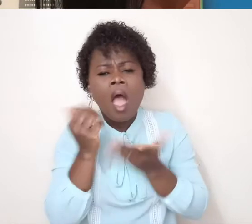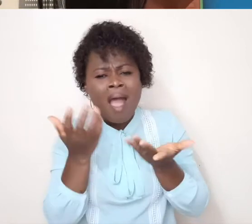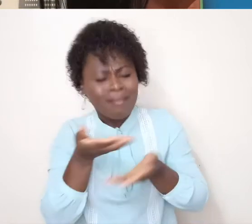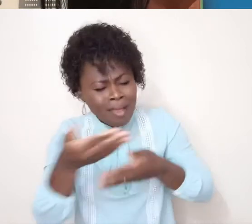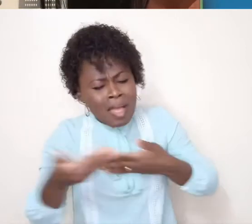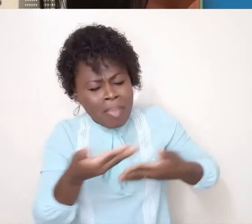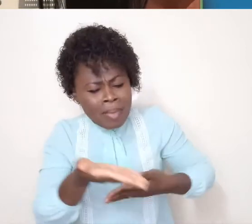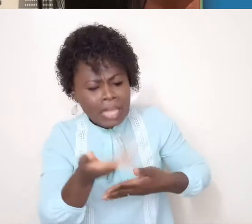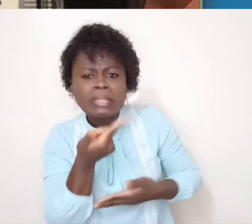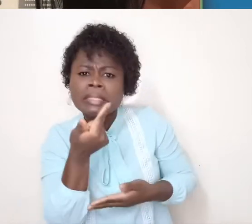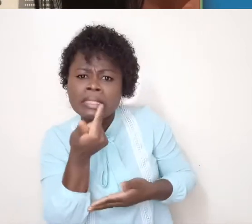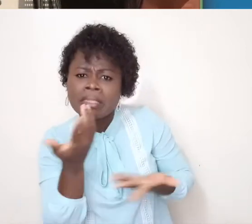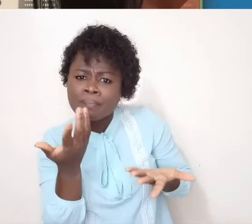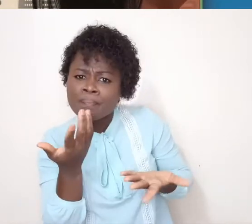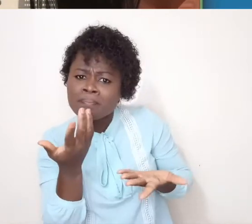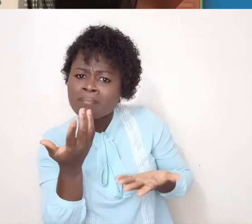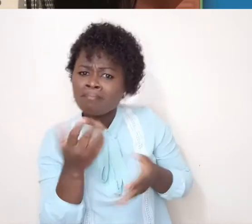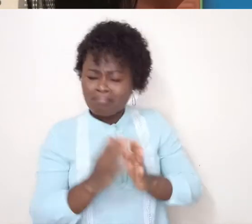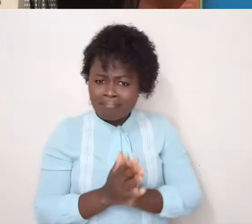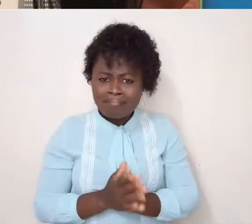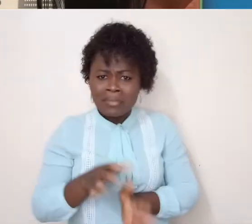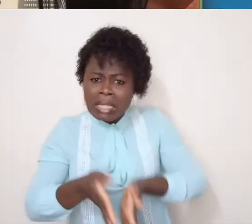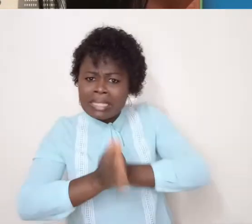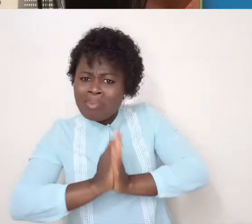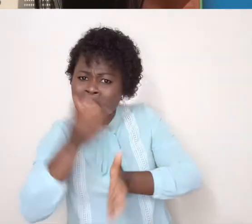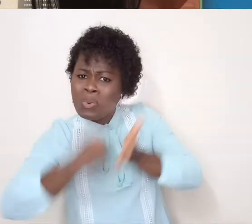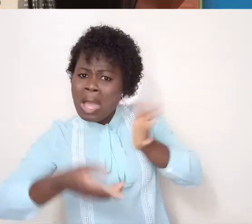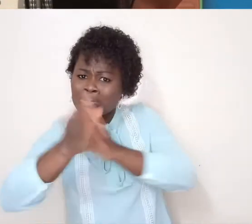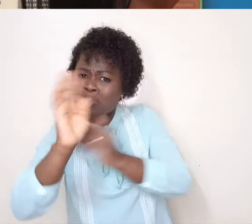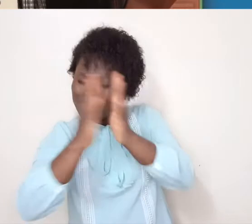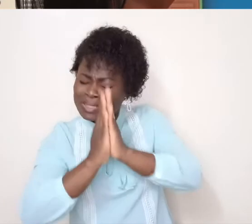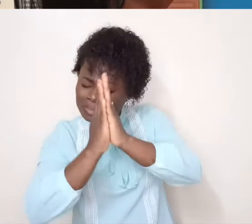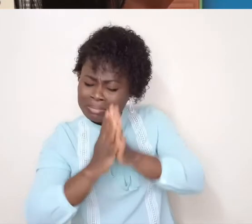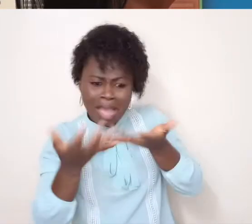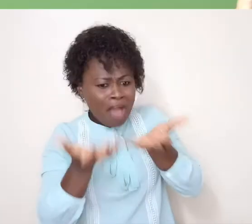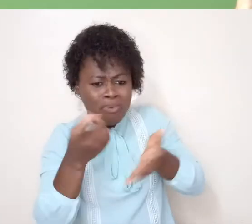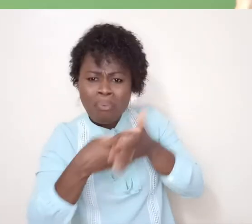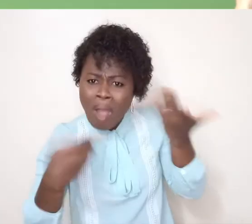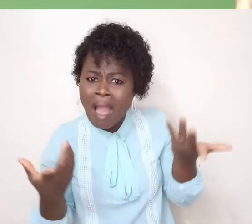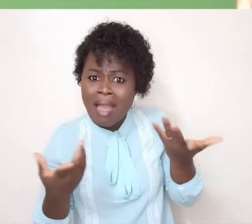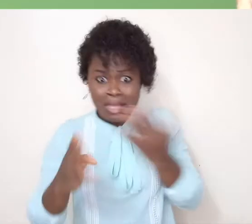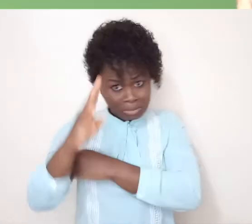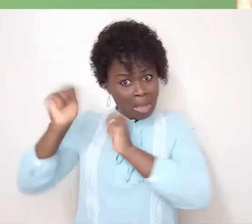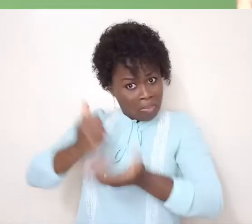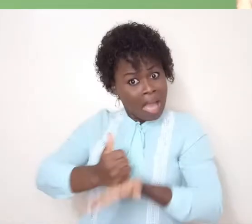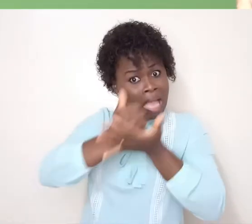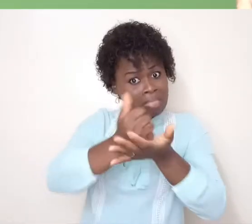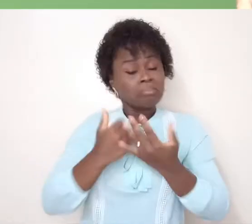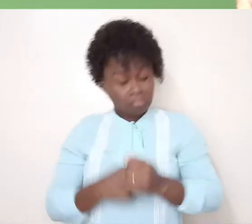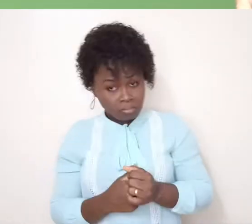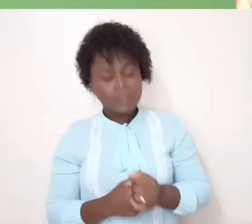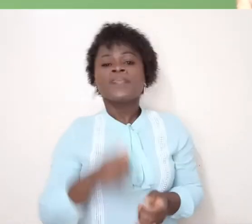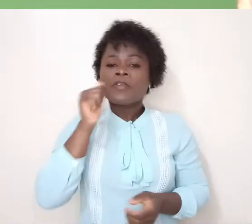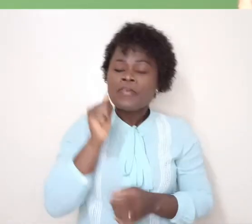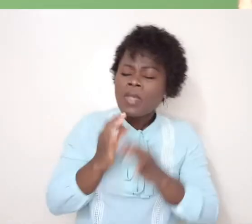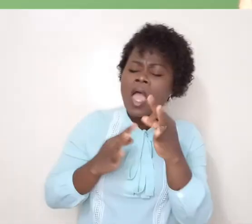qui appartient ce bébé ? Que peut-elle demander à Dieu ? Dieu daigne-t-il l'aider ? La jeune femme lui explique alors qu'il